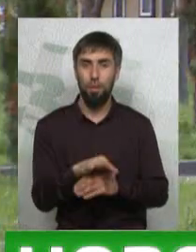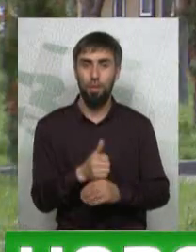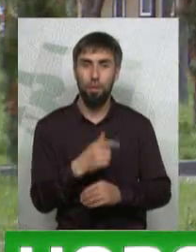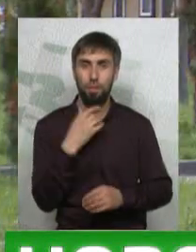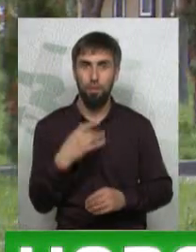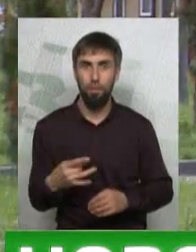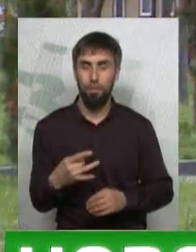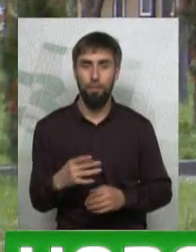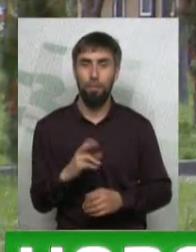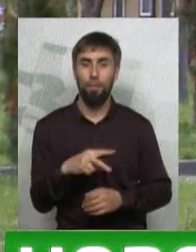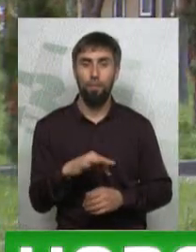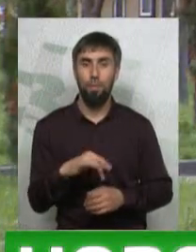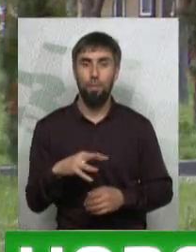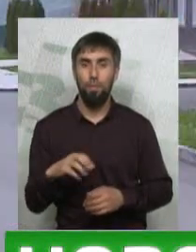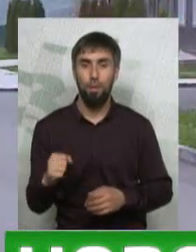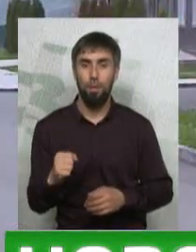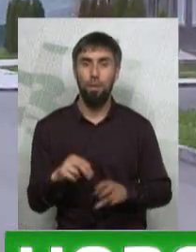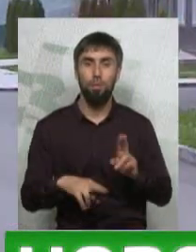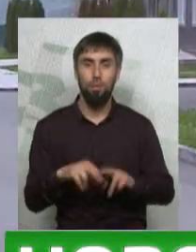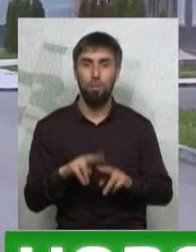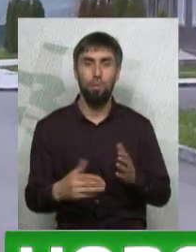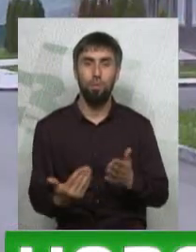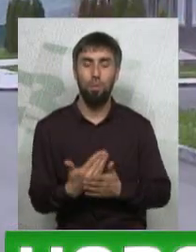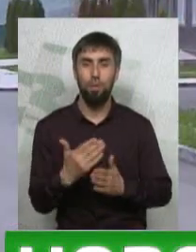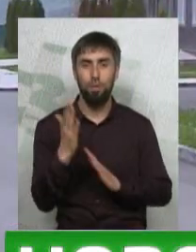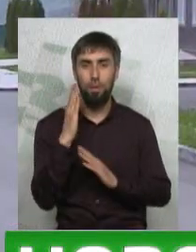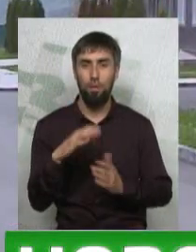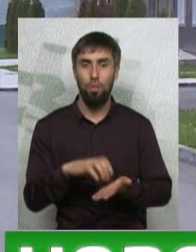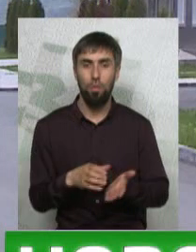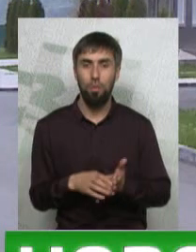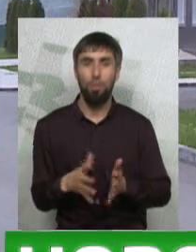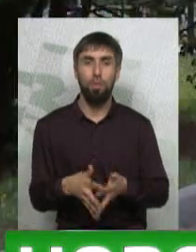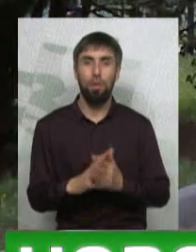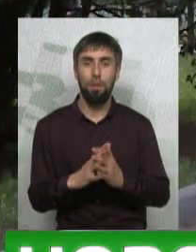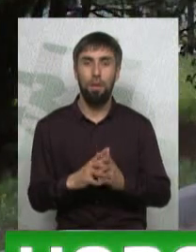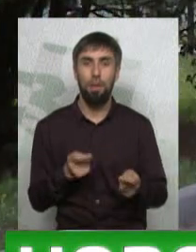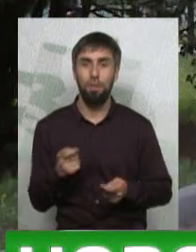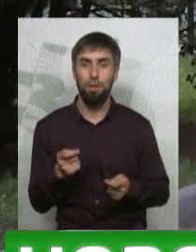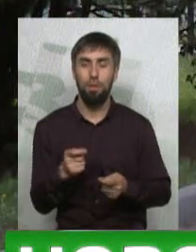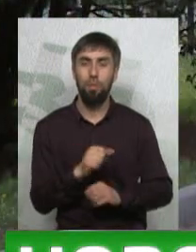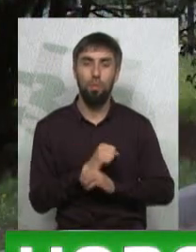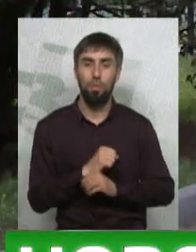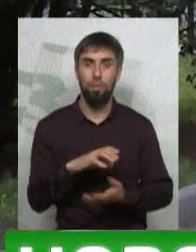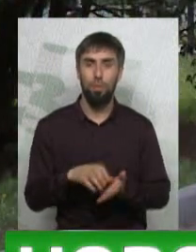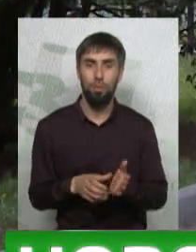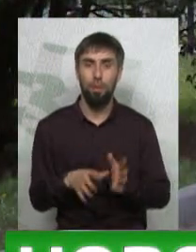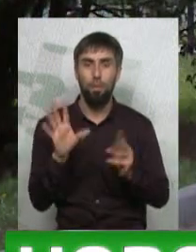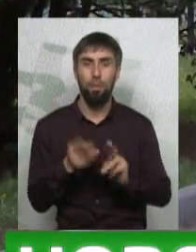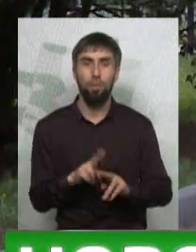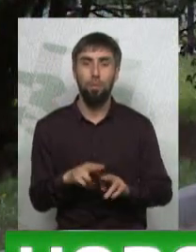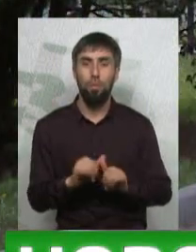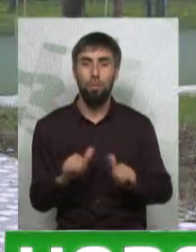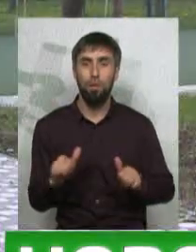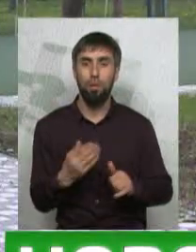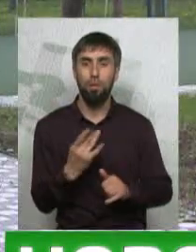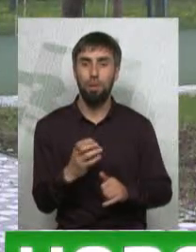главы региона Махмуда Али Калиматова построен новый спальный корпус. Обновлены административные и досуговые помещения. Все это увеличит